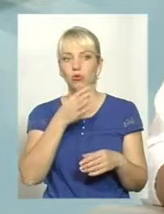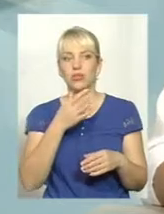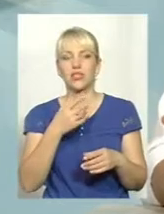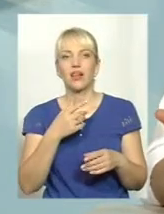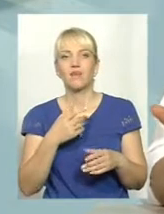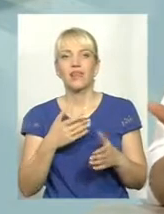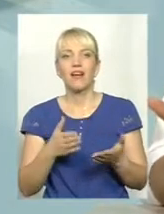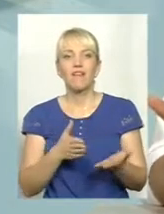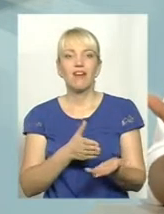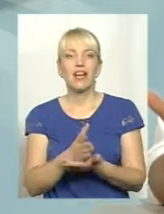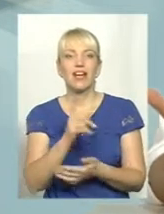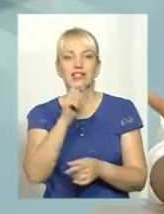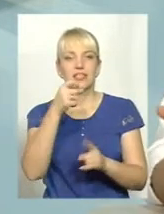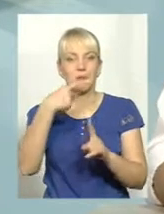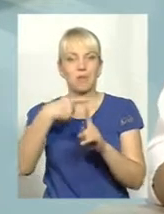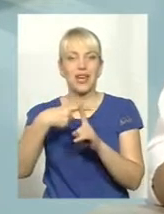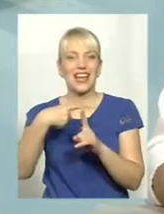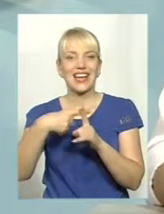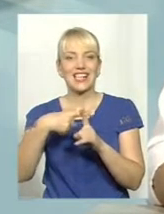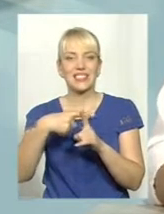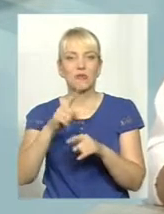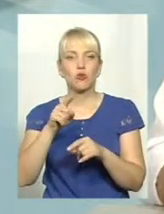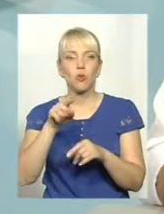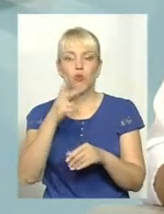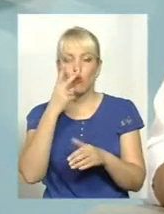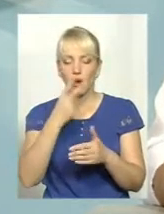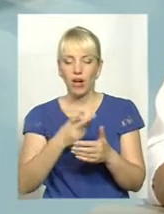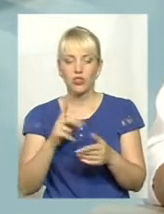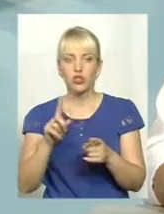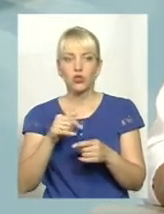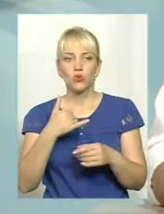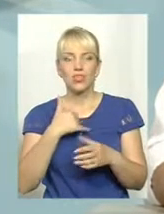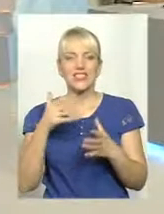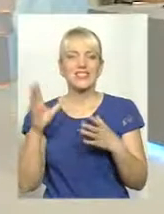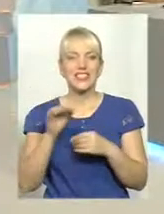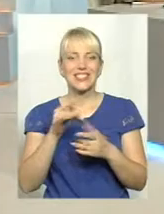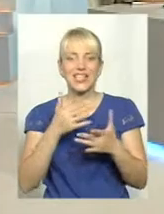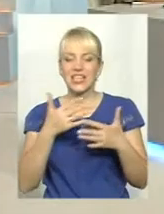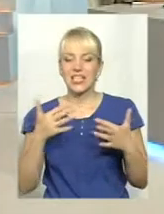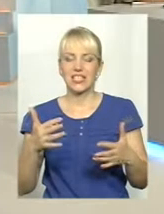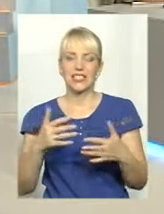знову ж ви ж казали, що це і Волині, і Поділля. Ось. І